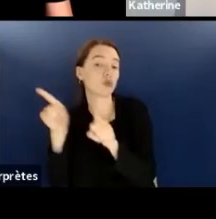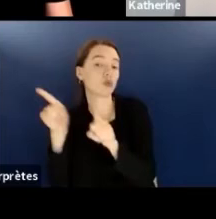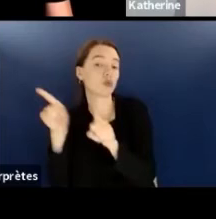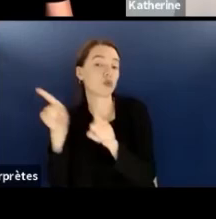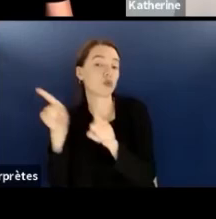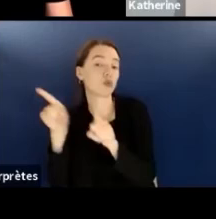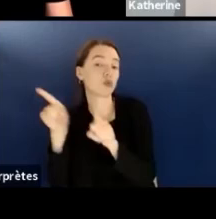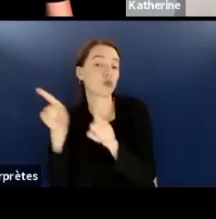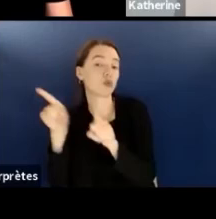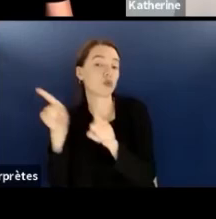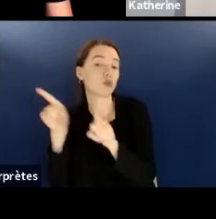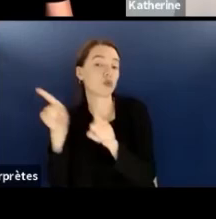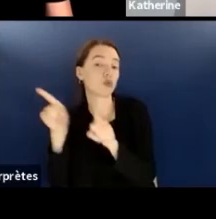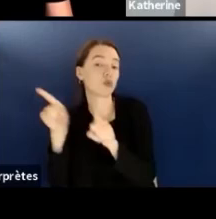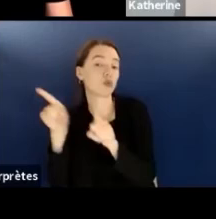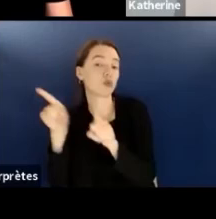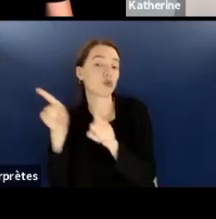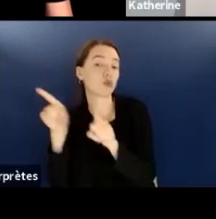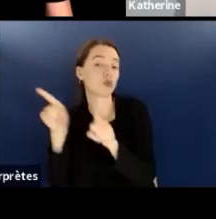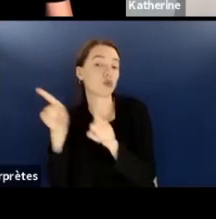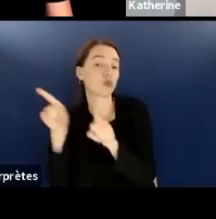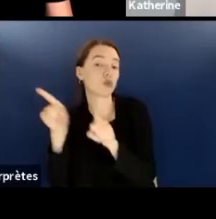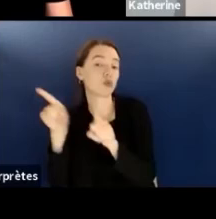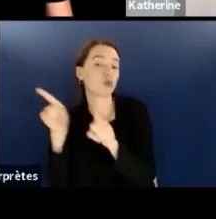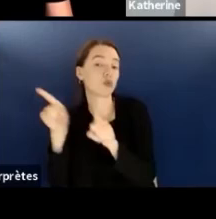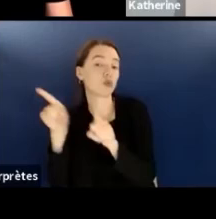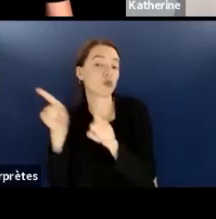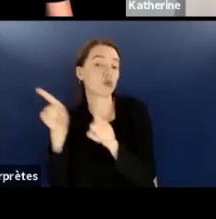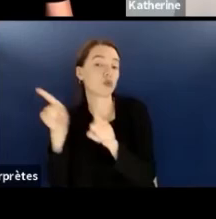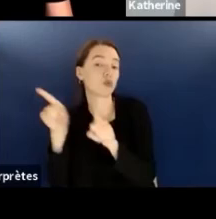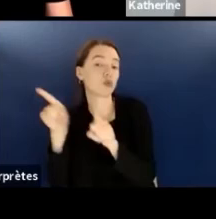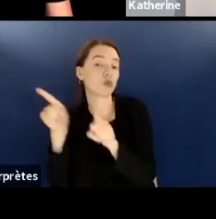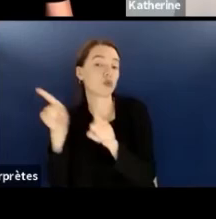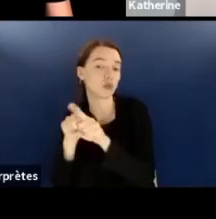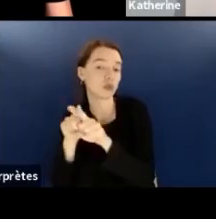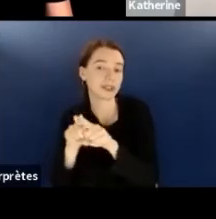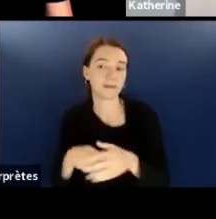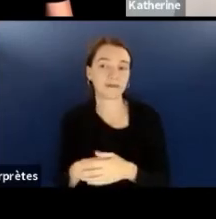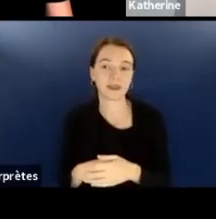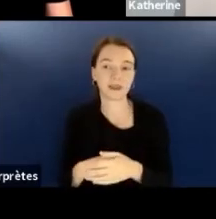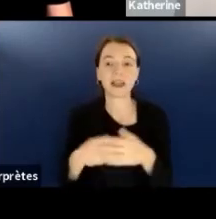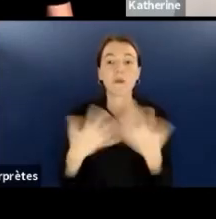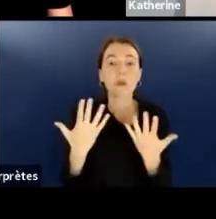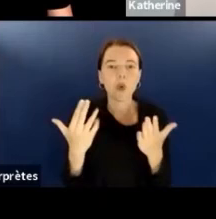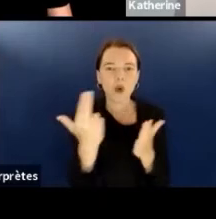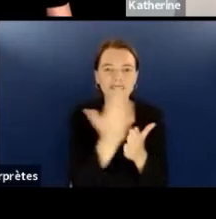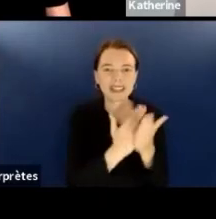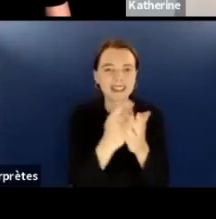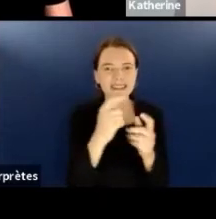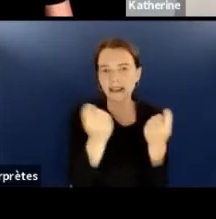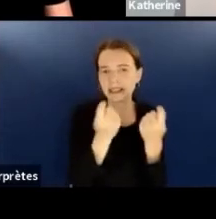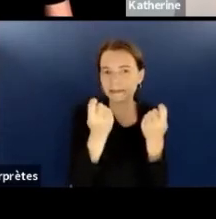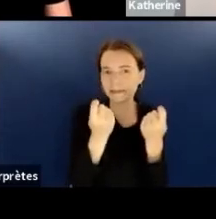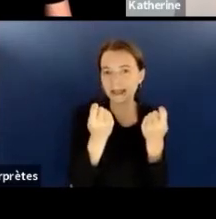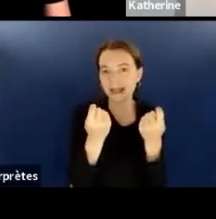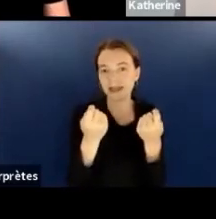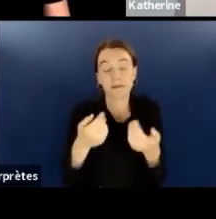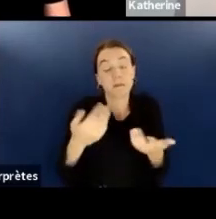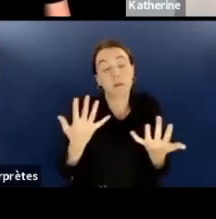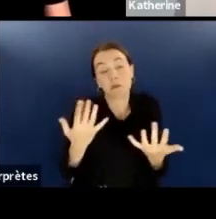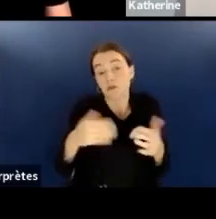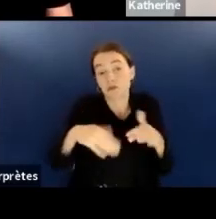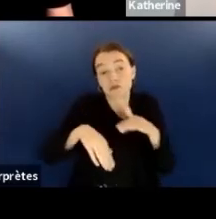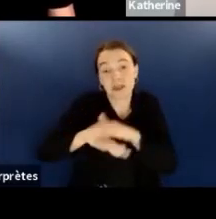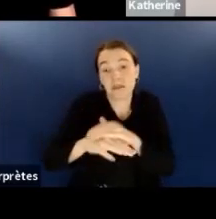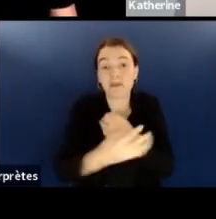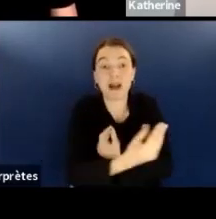peut pas le faire d'un coup, mais on peut toujours commencer là, c'est un début. il est normal qu'un enfant ne sache pas lire, donc on va commencer avec